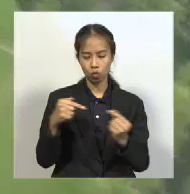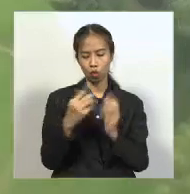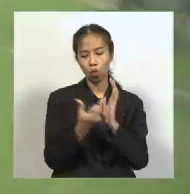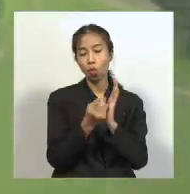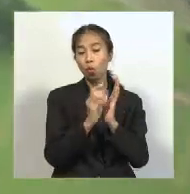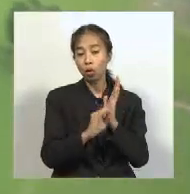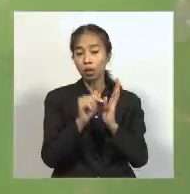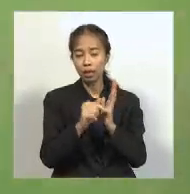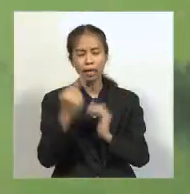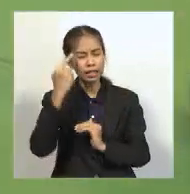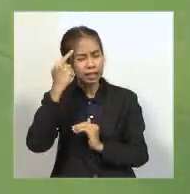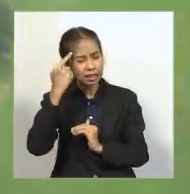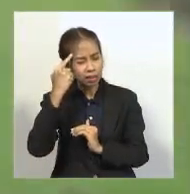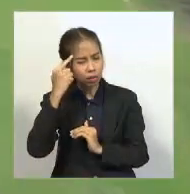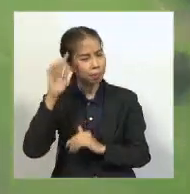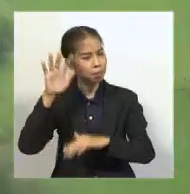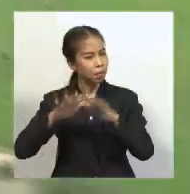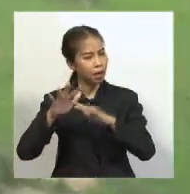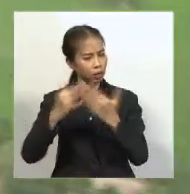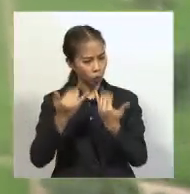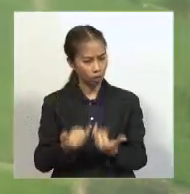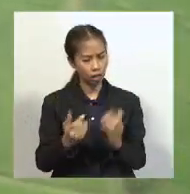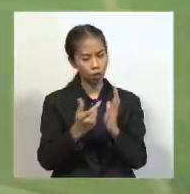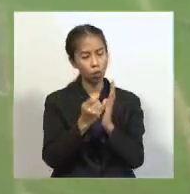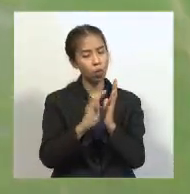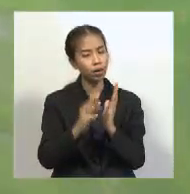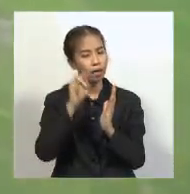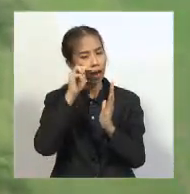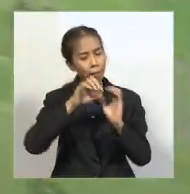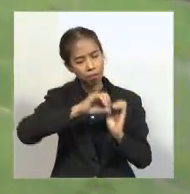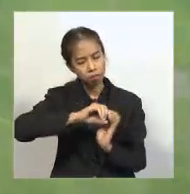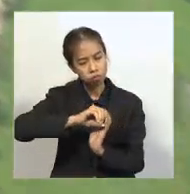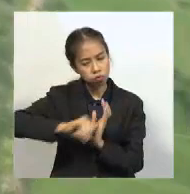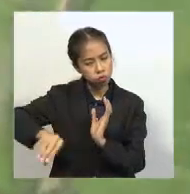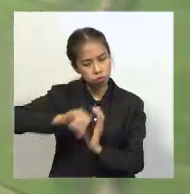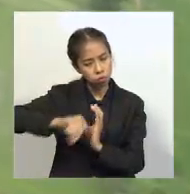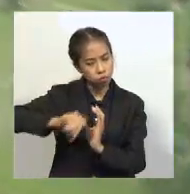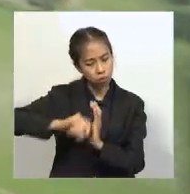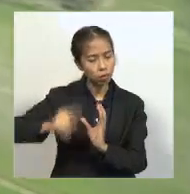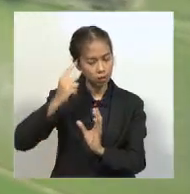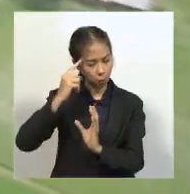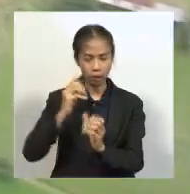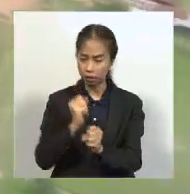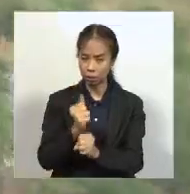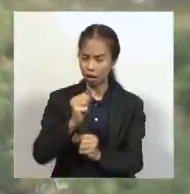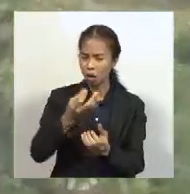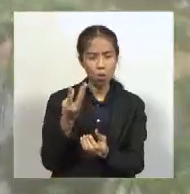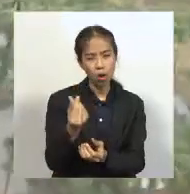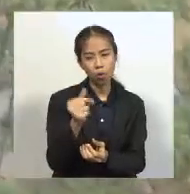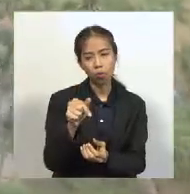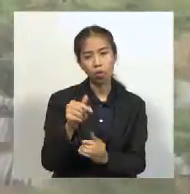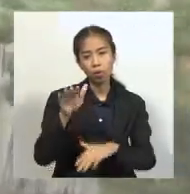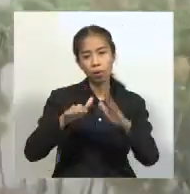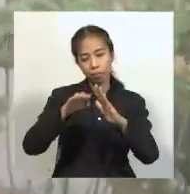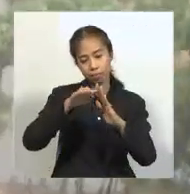ราชธานีคาดการณ์ว่าการระบายน้ำตอนนี้ของจังหวัดอุบลราชธานีจะเร่งผลักดันน้ำให้เร็วที่สุดครับเฉลี่ยน้ำล